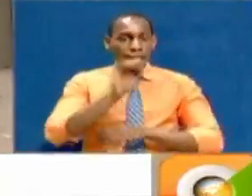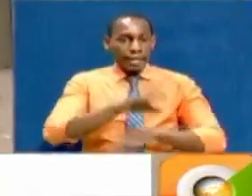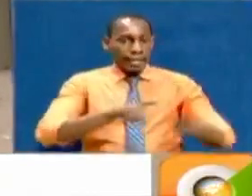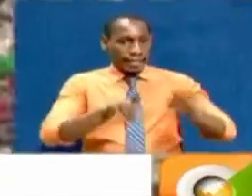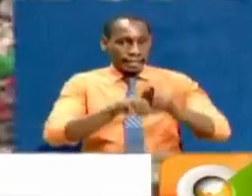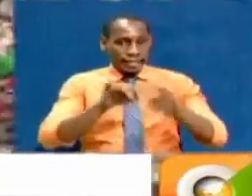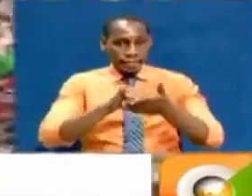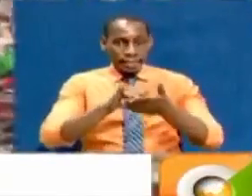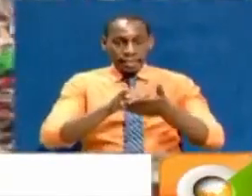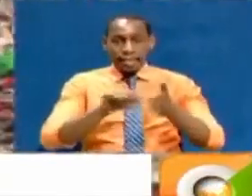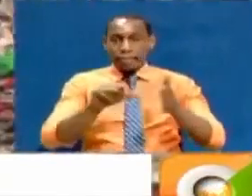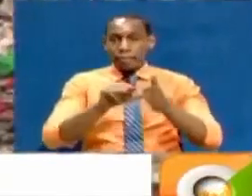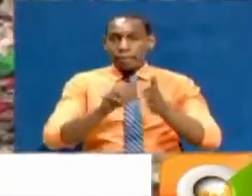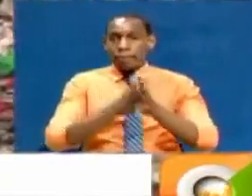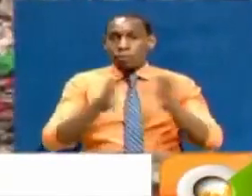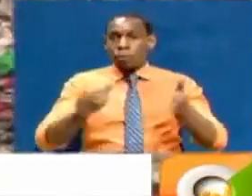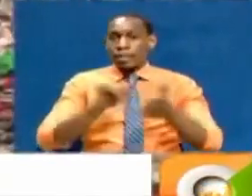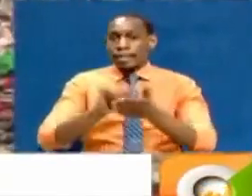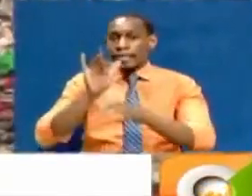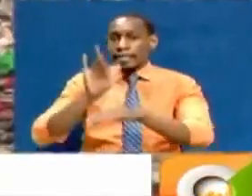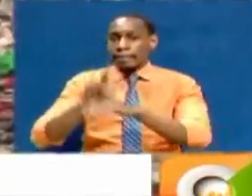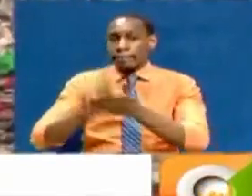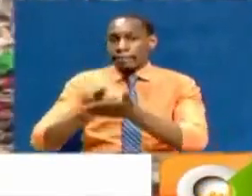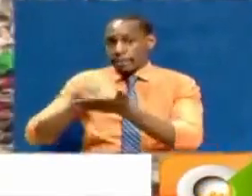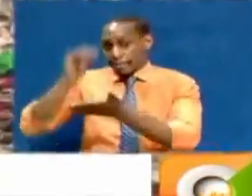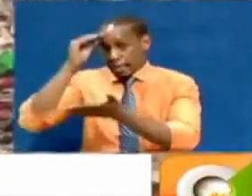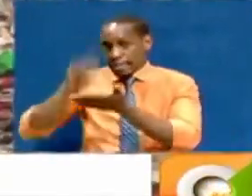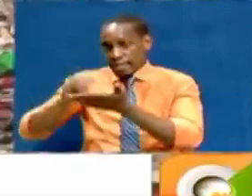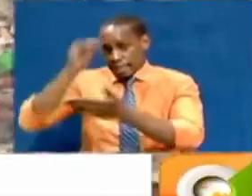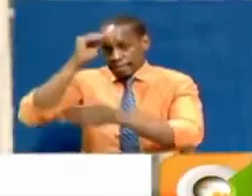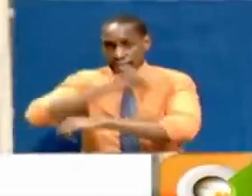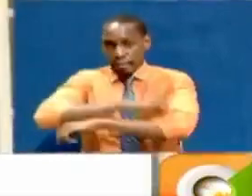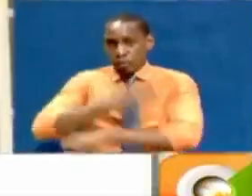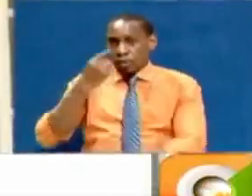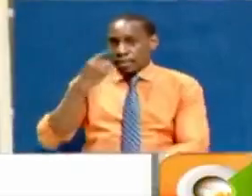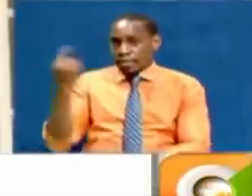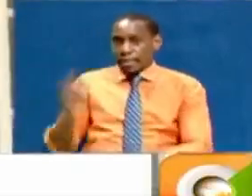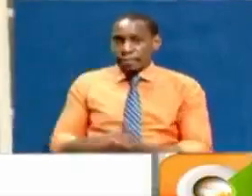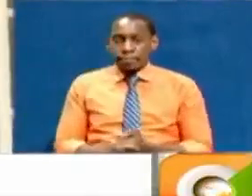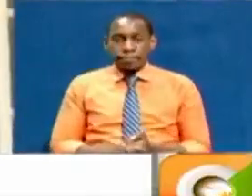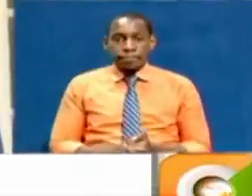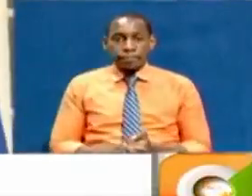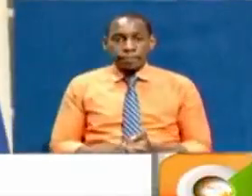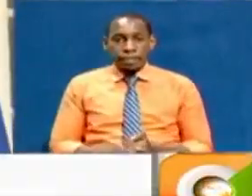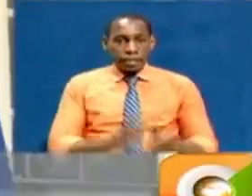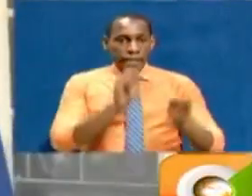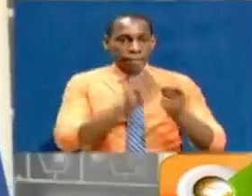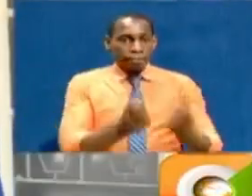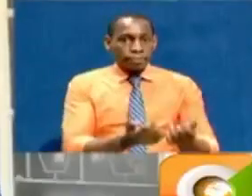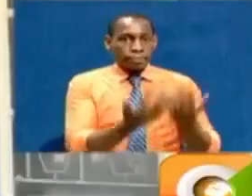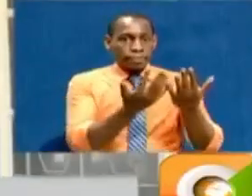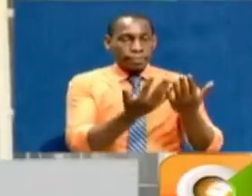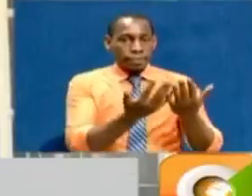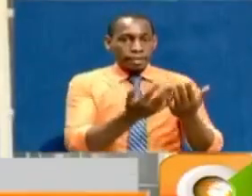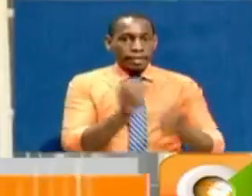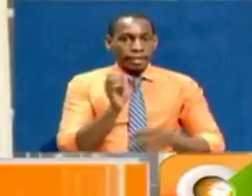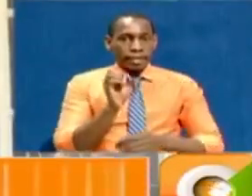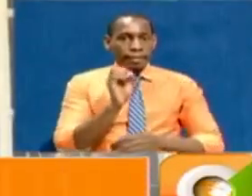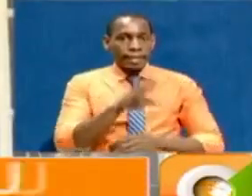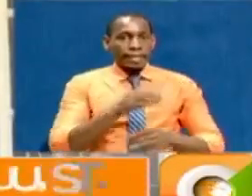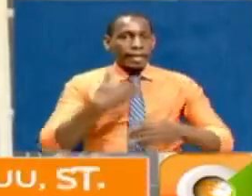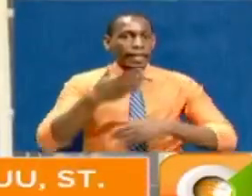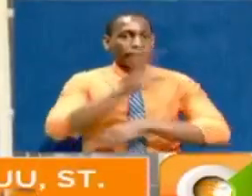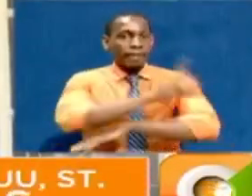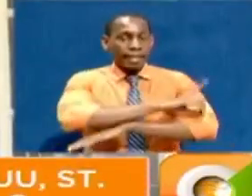hiyo imekuwa kero ambayo imeathiri masomo shuleni humu. They start burning the rubbish every